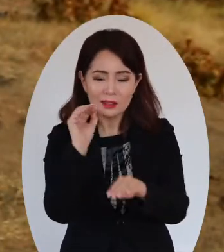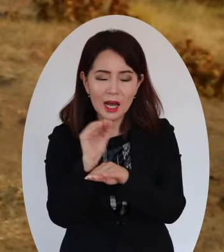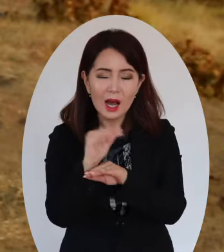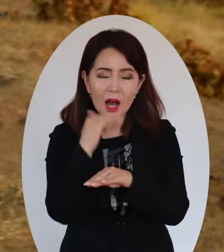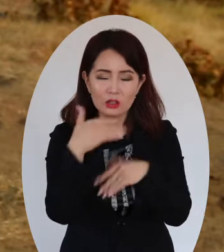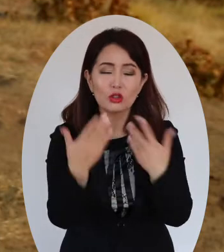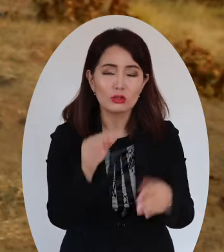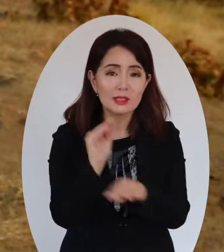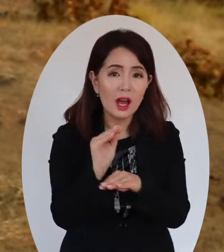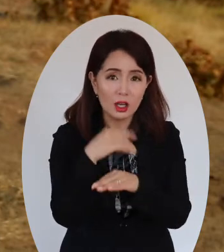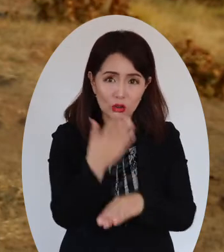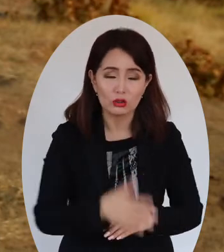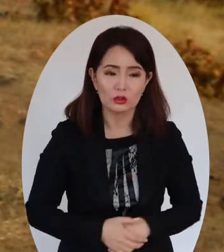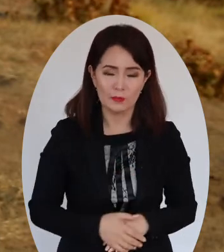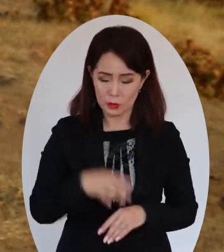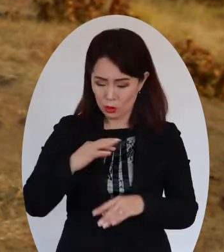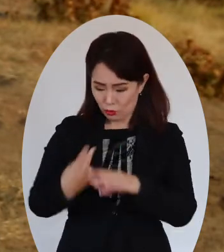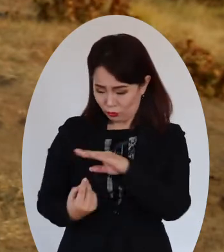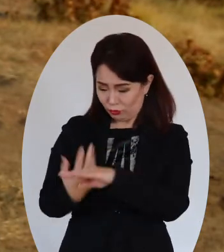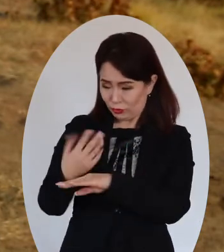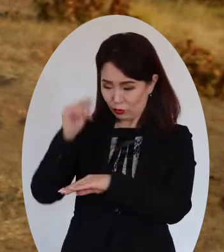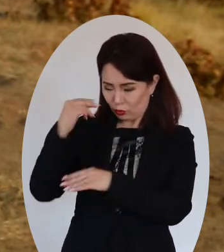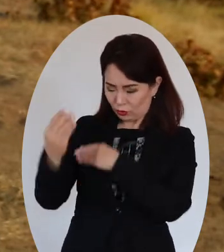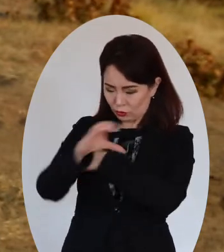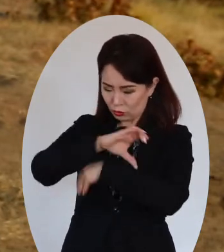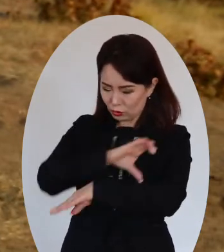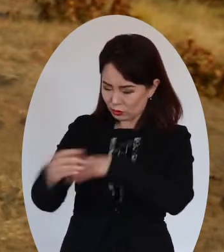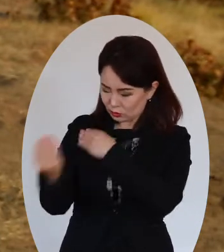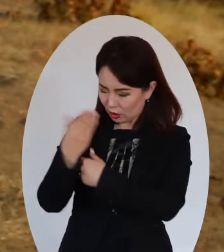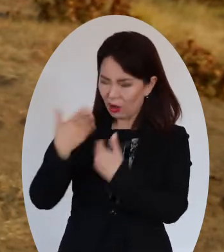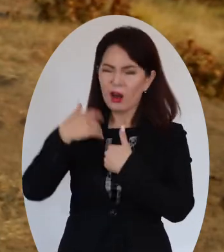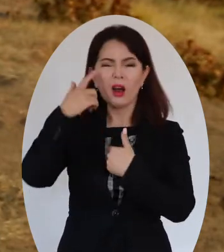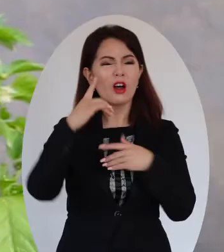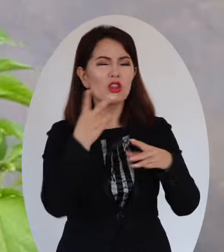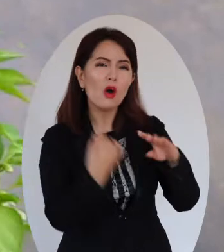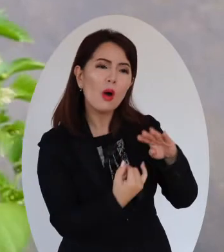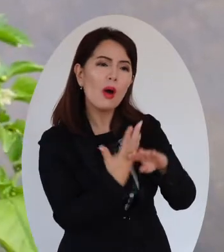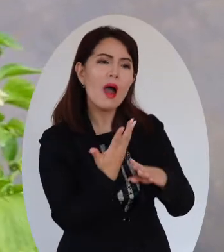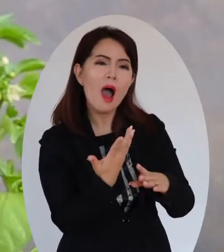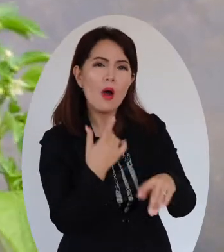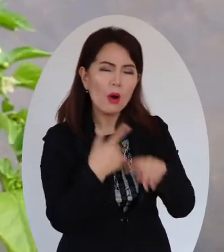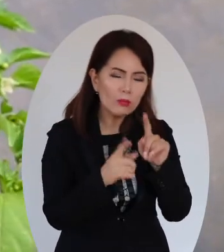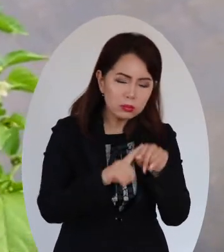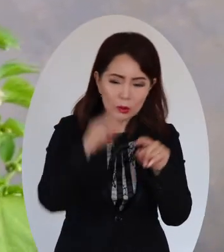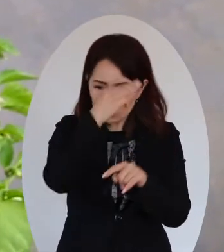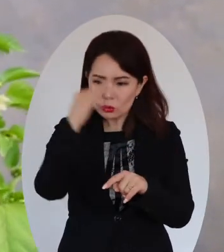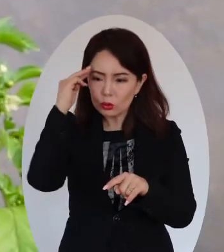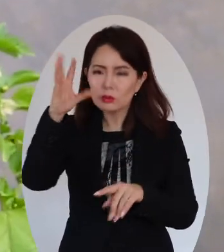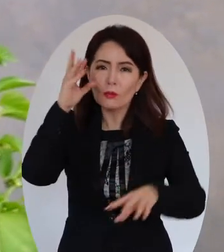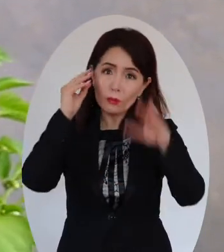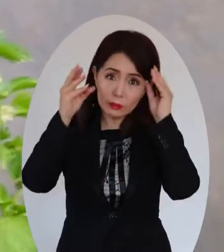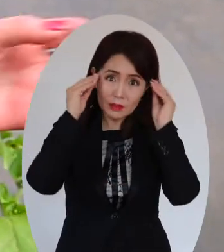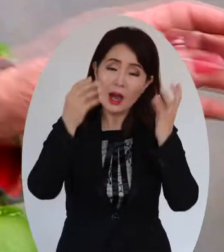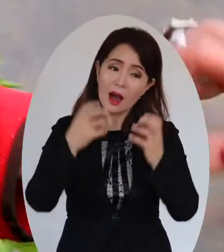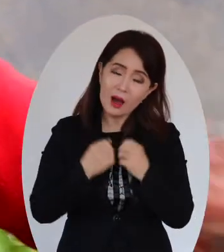сургалтанд сууснаас өөрийнхөө амьдрал ахуйтай хэрэглэх хүнсний ногоог яаж тарьж ургуулах энэ талаар туршлага судалж авсан